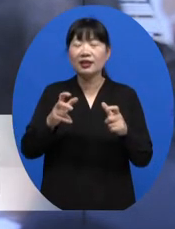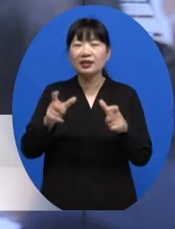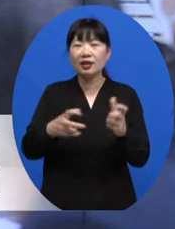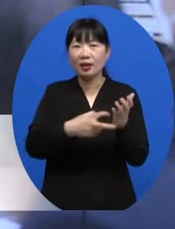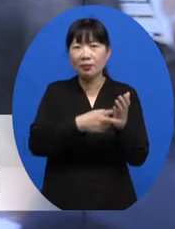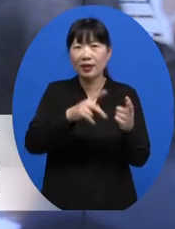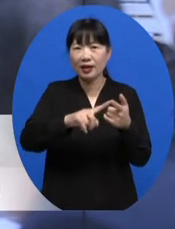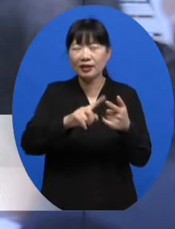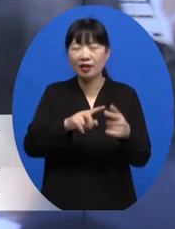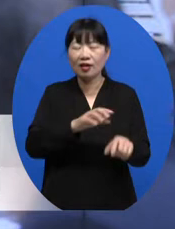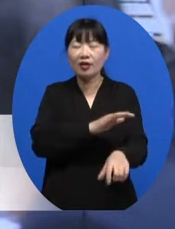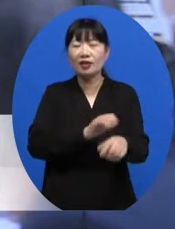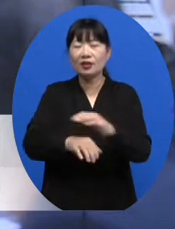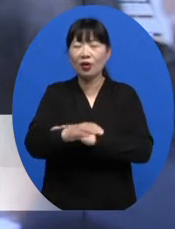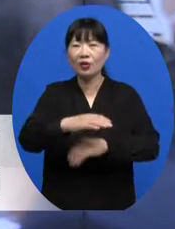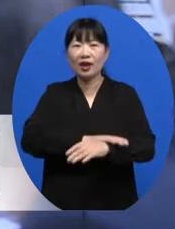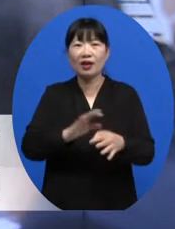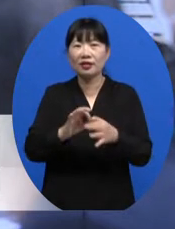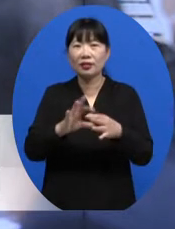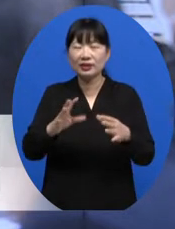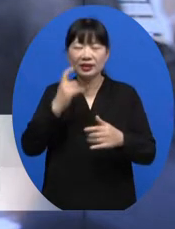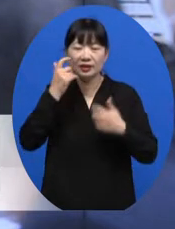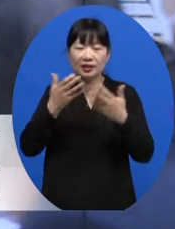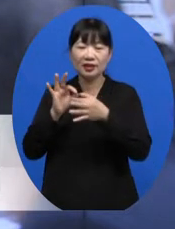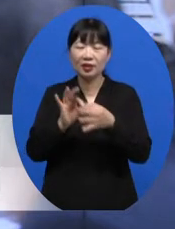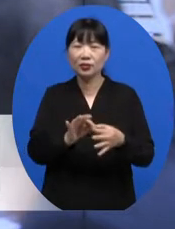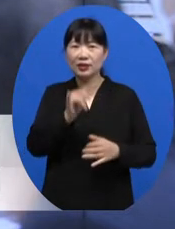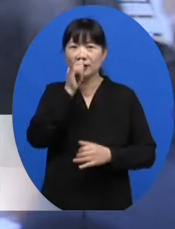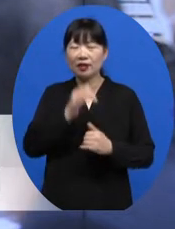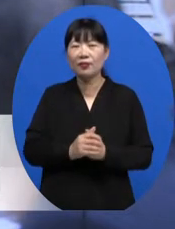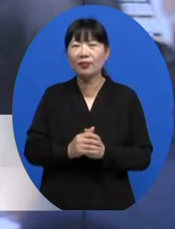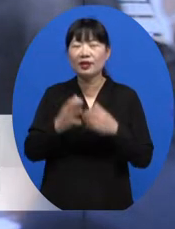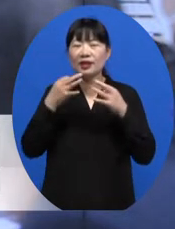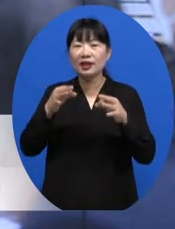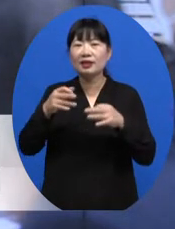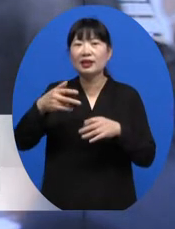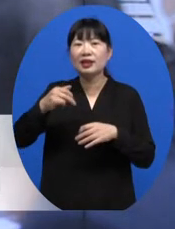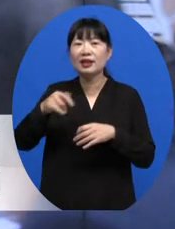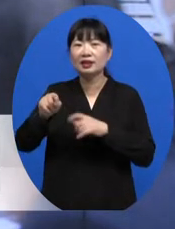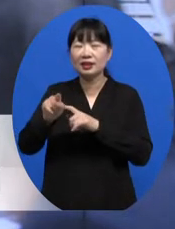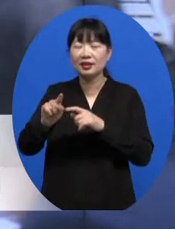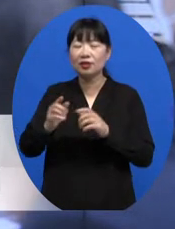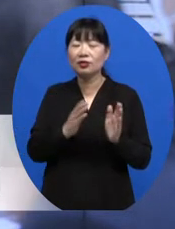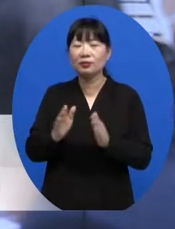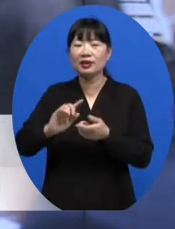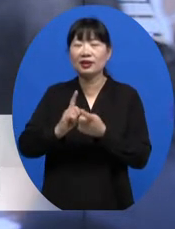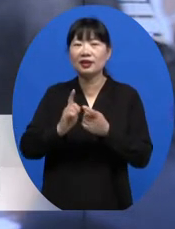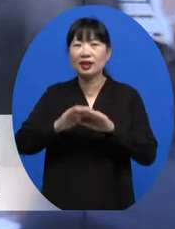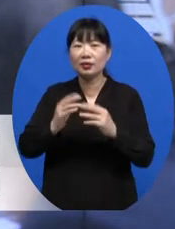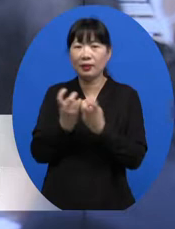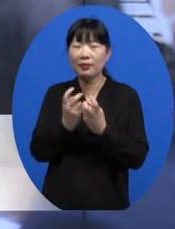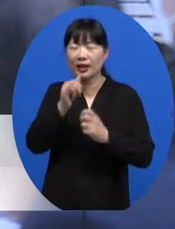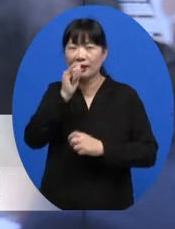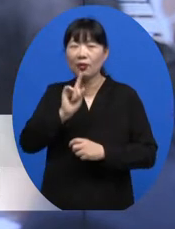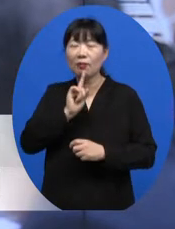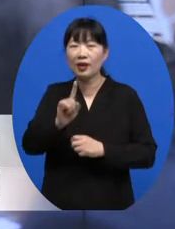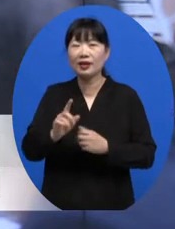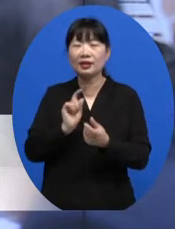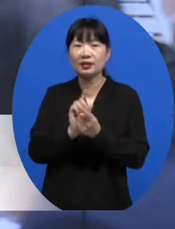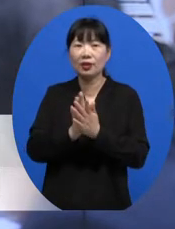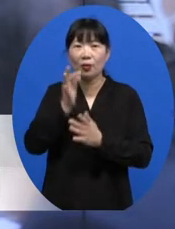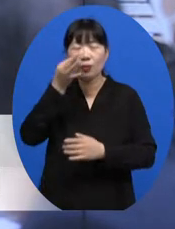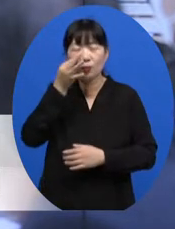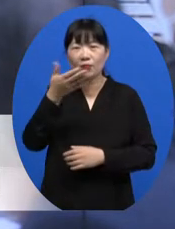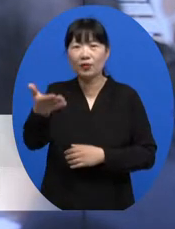정책에 여야를 막론하고 지리가 집중됐습니다 김동현 지사는 준비하고 있는 대책들이 있다고 답했습니다 직접